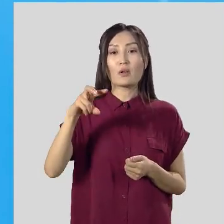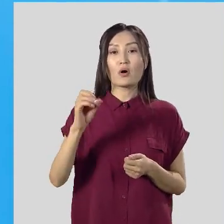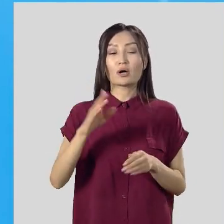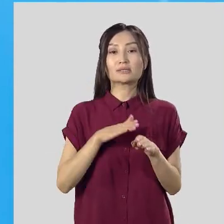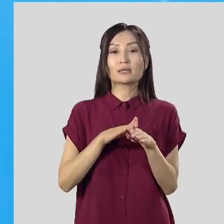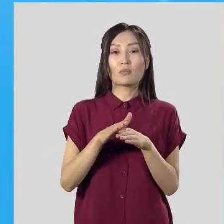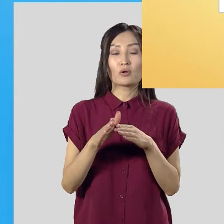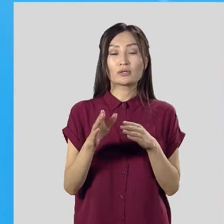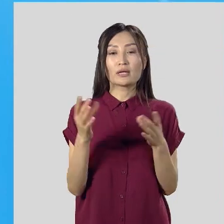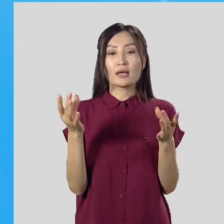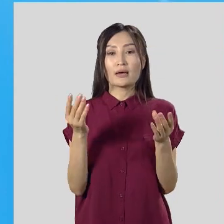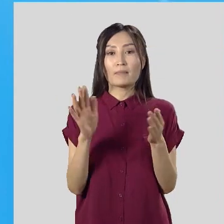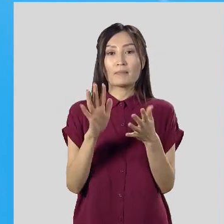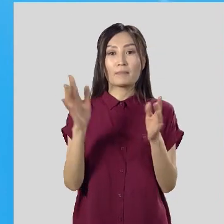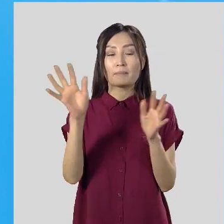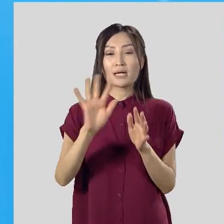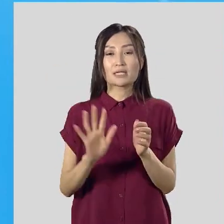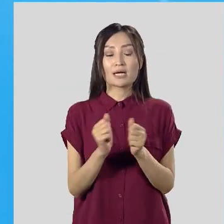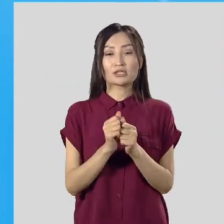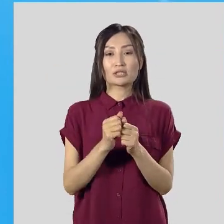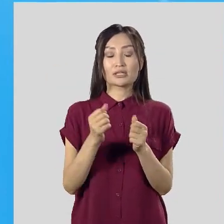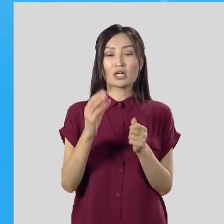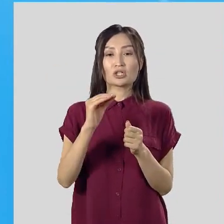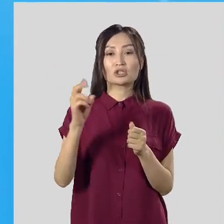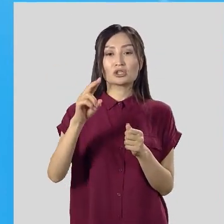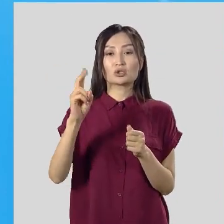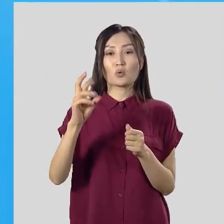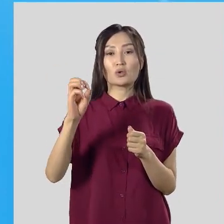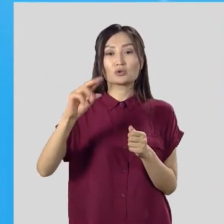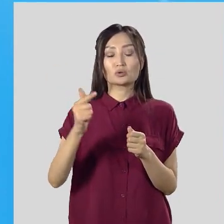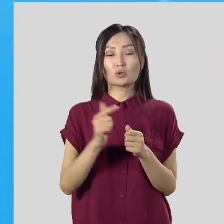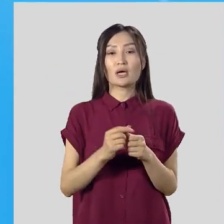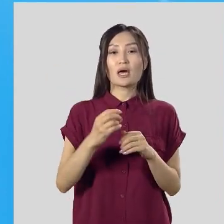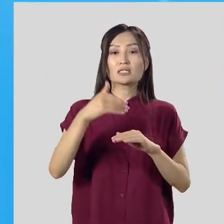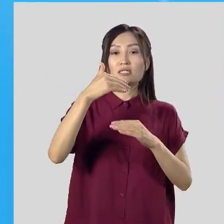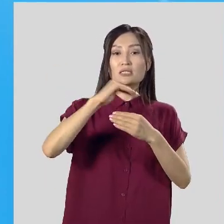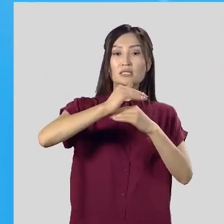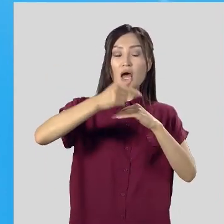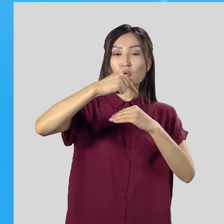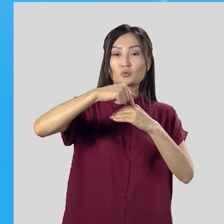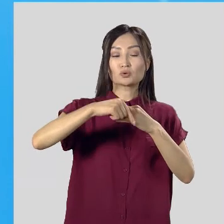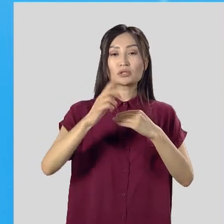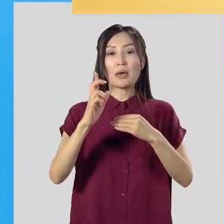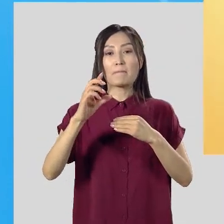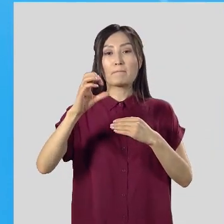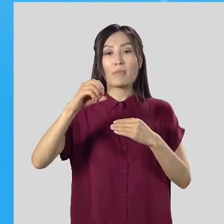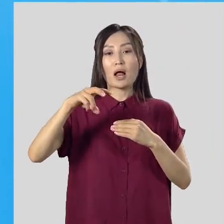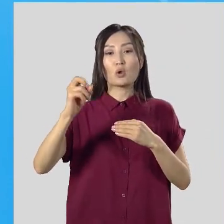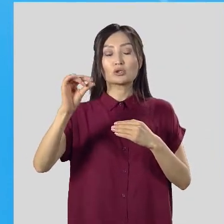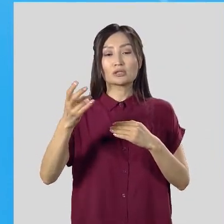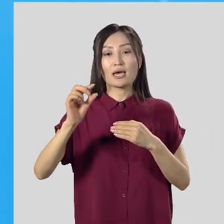заполнено прозрачной желеобразной жидкостью. Снаружи оно покрыто белочной